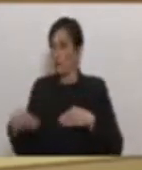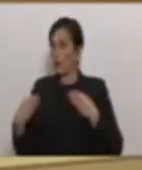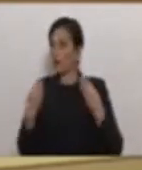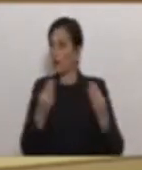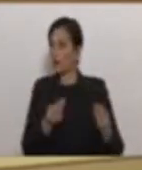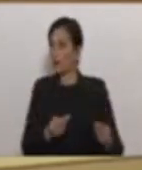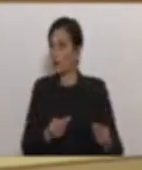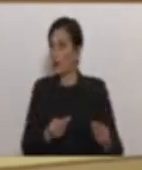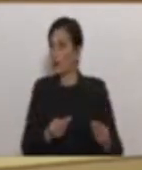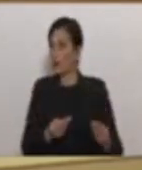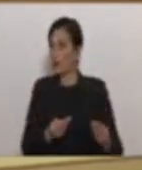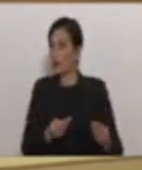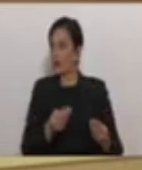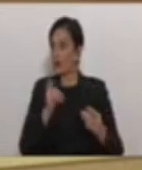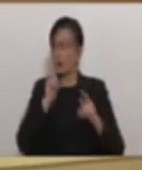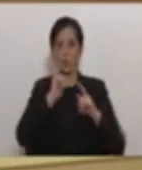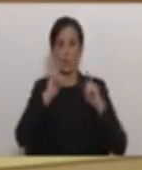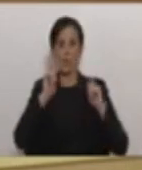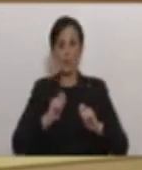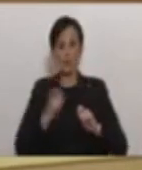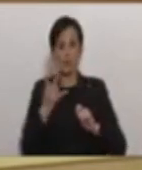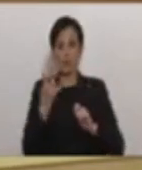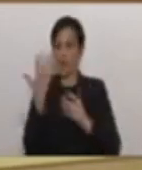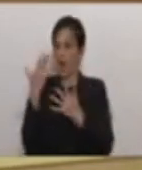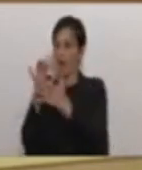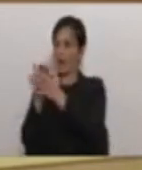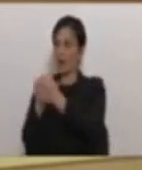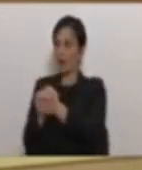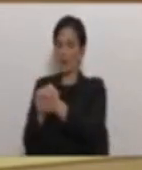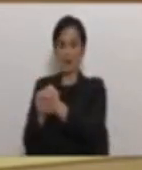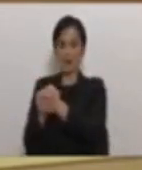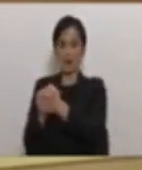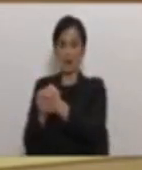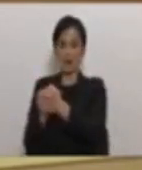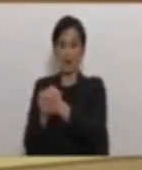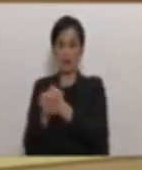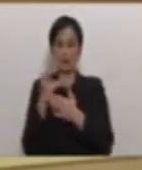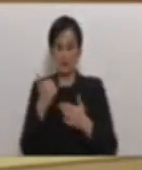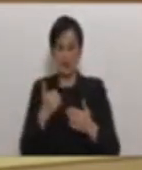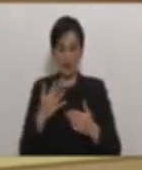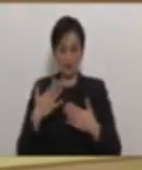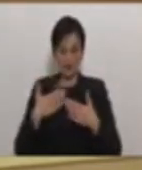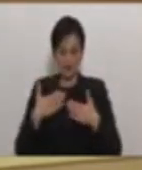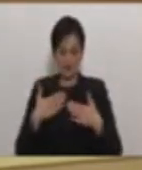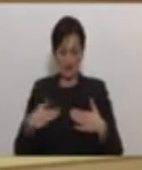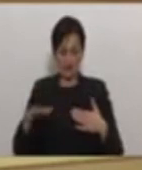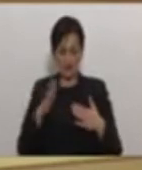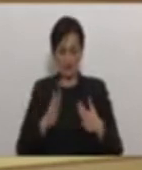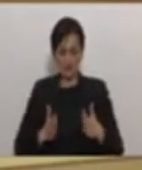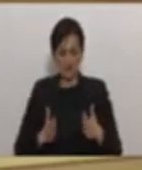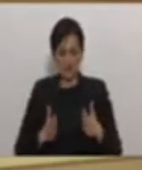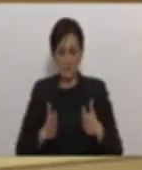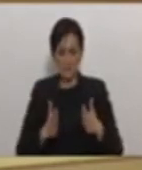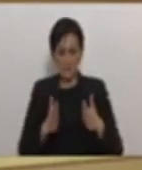Ეხლა წესით უკრაინას ხელი უნდა ჩავკიდოთ და ევროინტეგრაციის გზაზე ერთად გავკვალოთ ჩვენი ქვეყნის კეთილდღეობისკენ